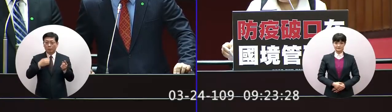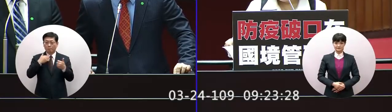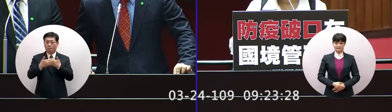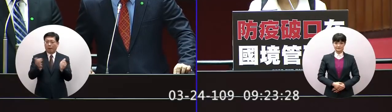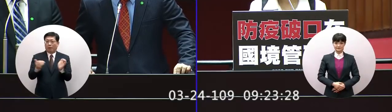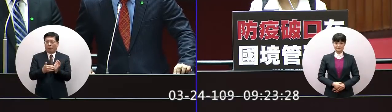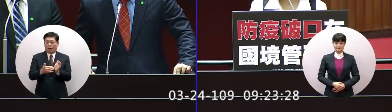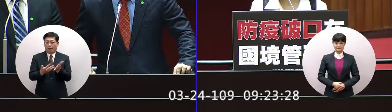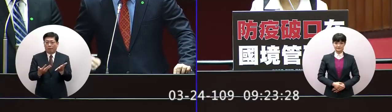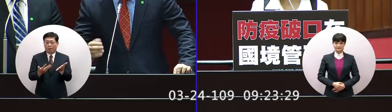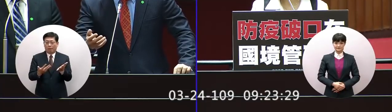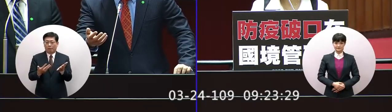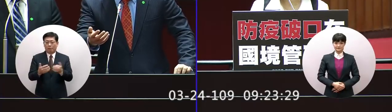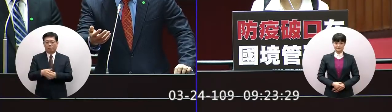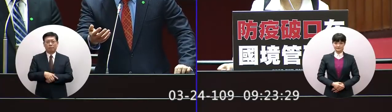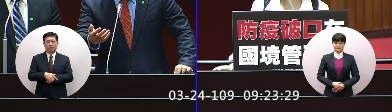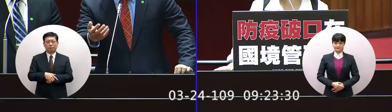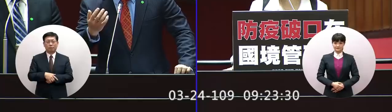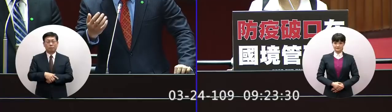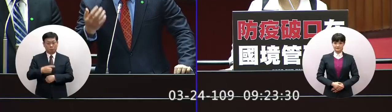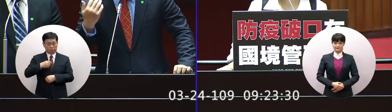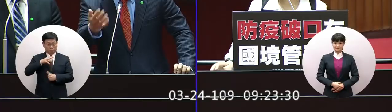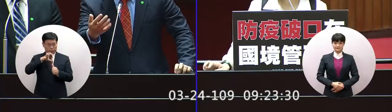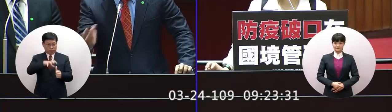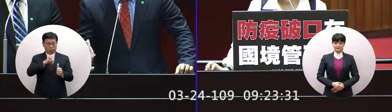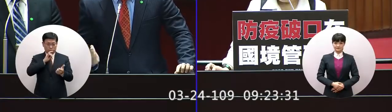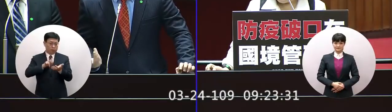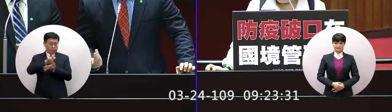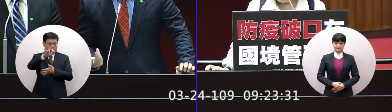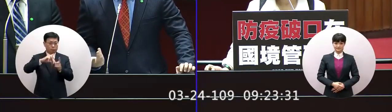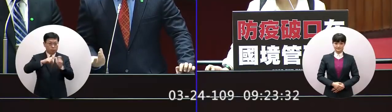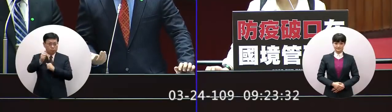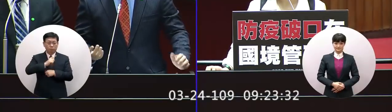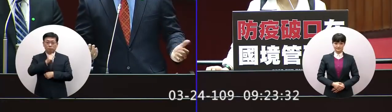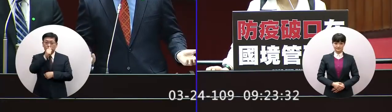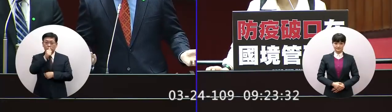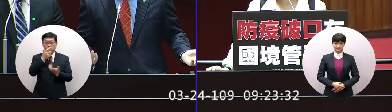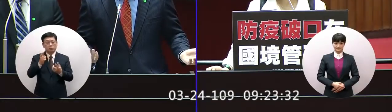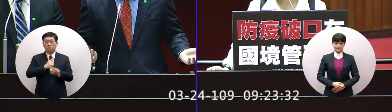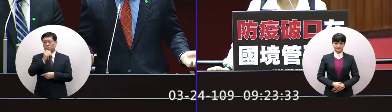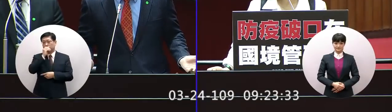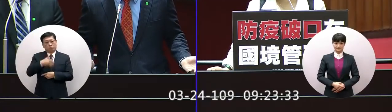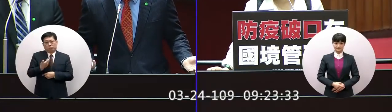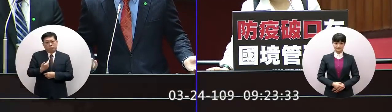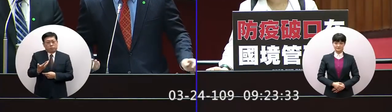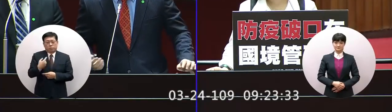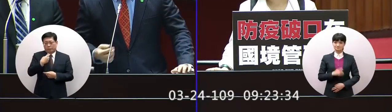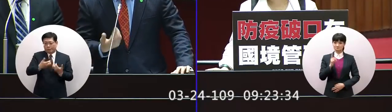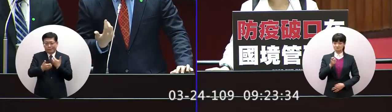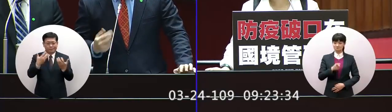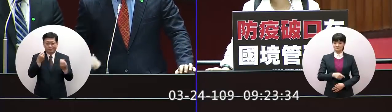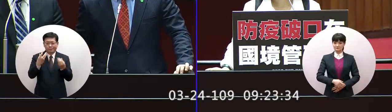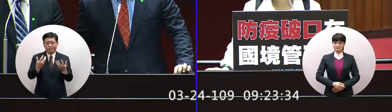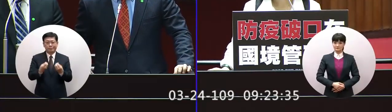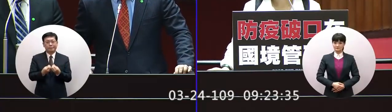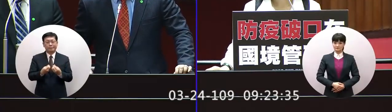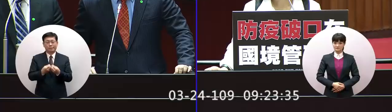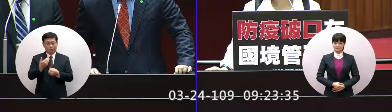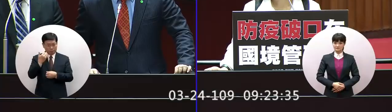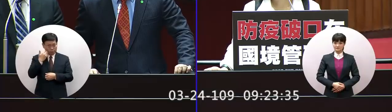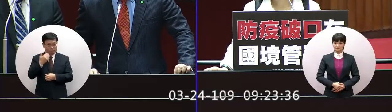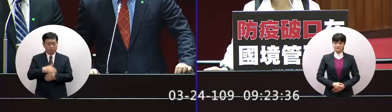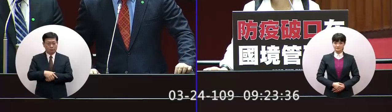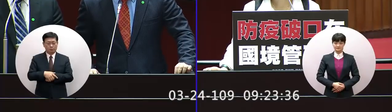出狱了以后，显然的我们要强制遣送回他的国家，现在他也不讲，也没有身份，所以这个时候如